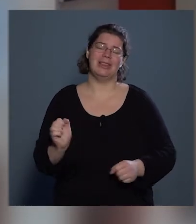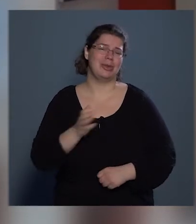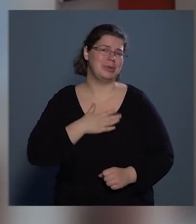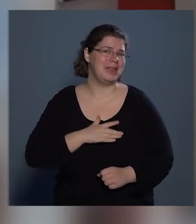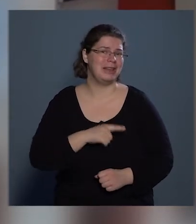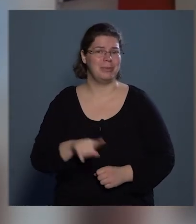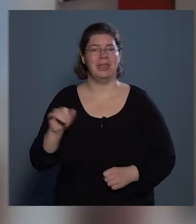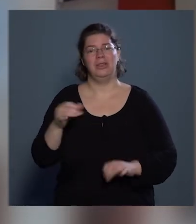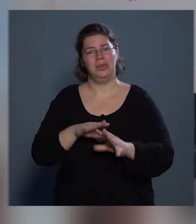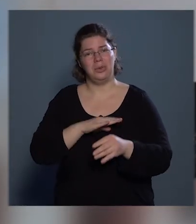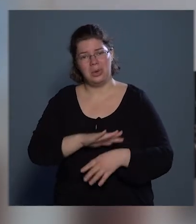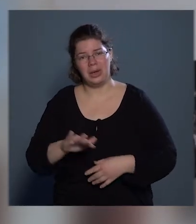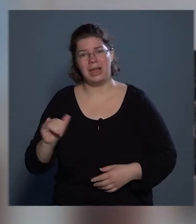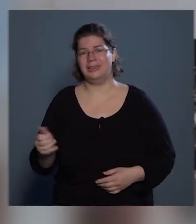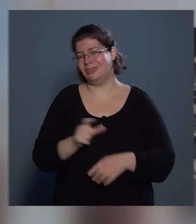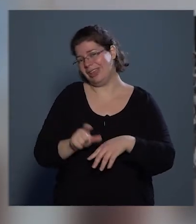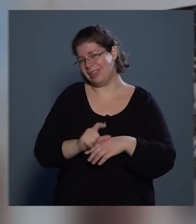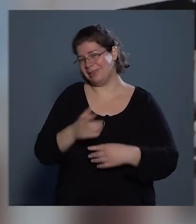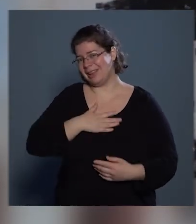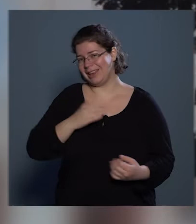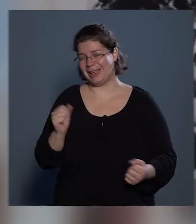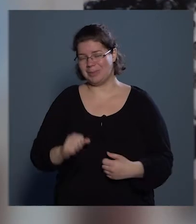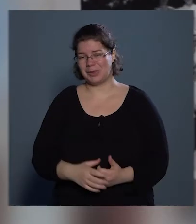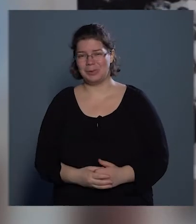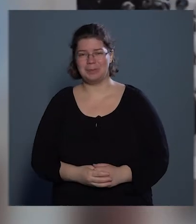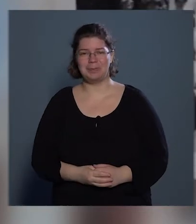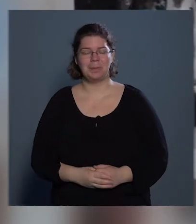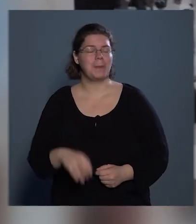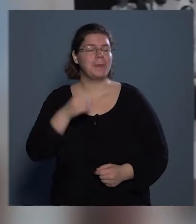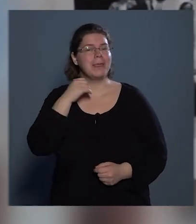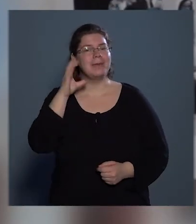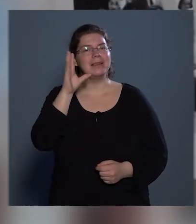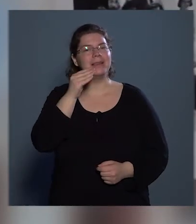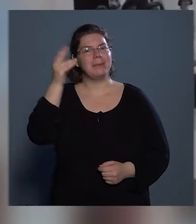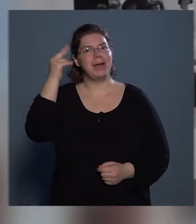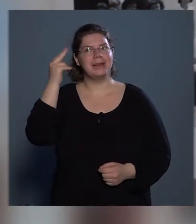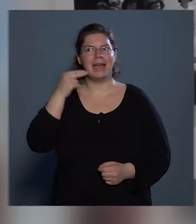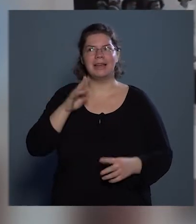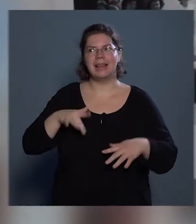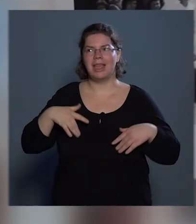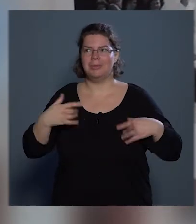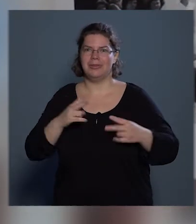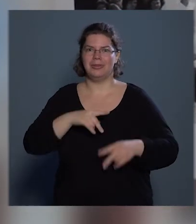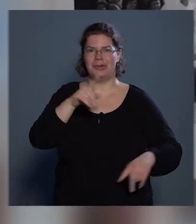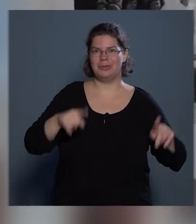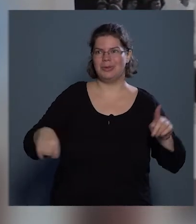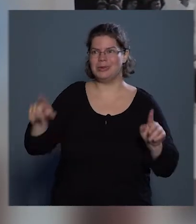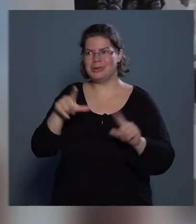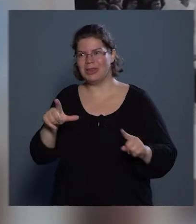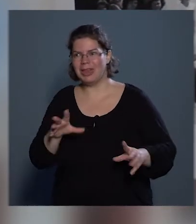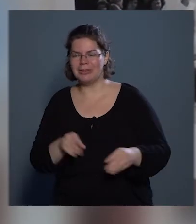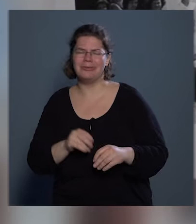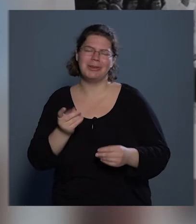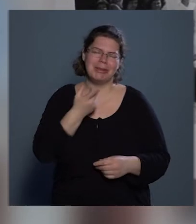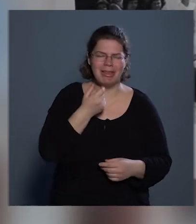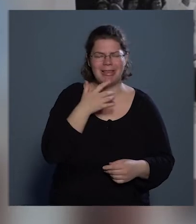illetve a szülőket is, hiányoznak nekem nagyon. Amikor az ember diákként élményei vannak különböző tanárokkal, van, ami tetszik neki, van, ami